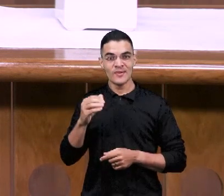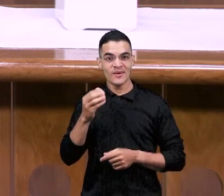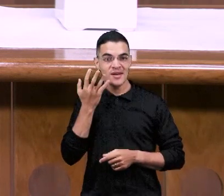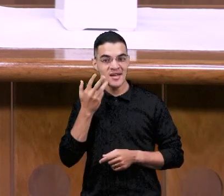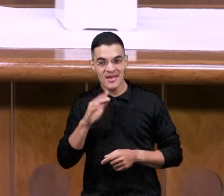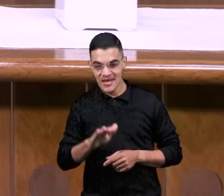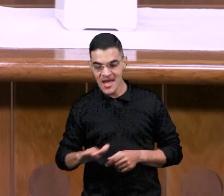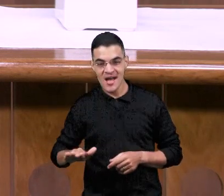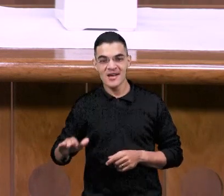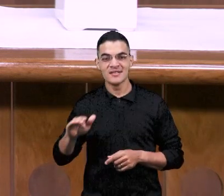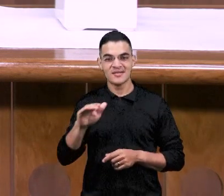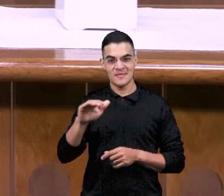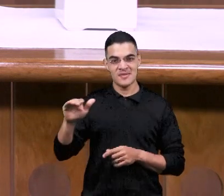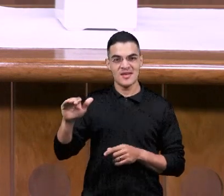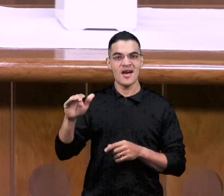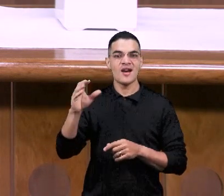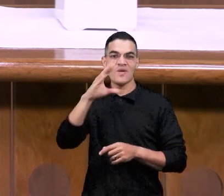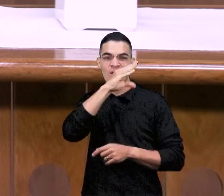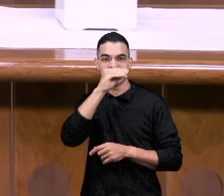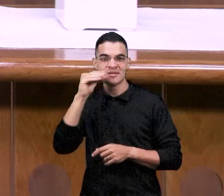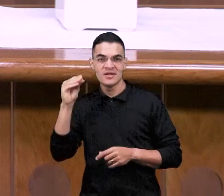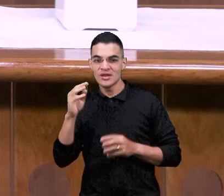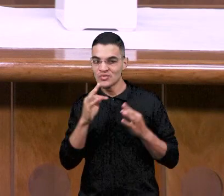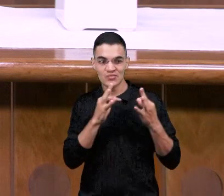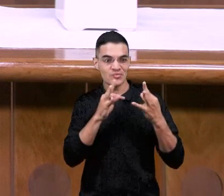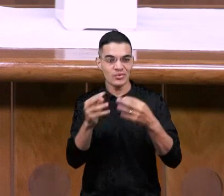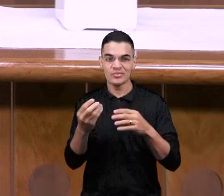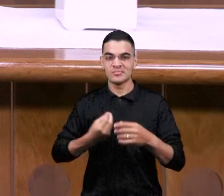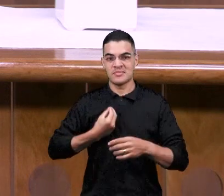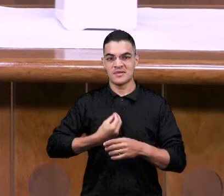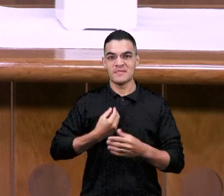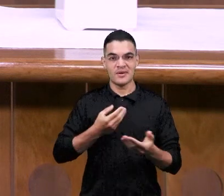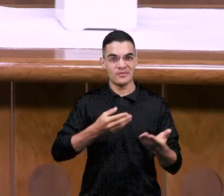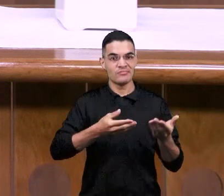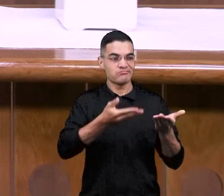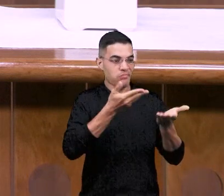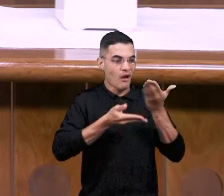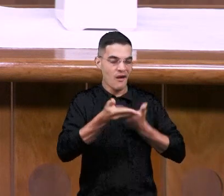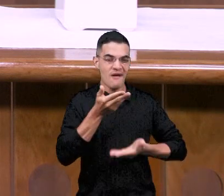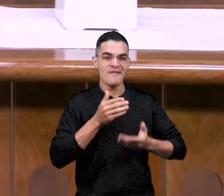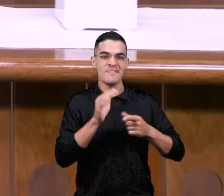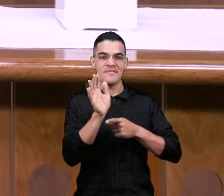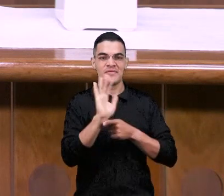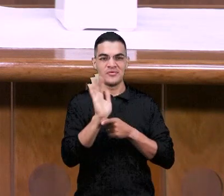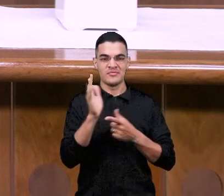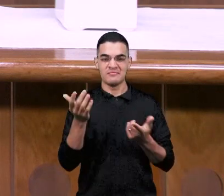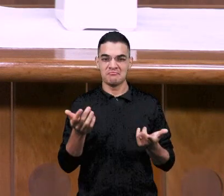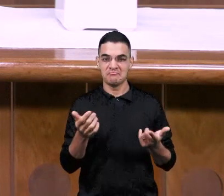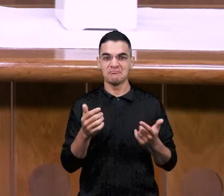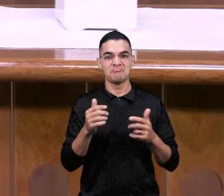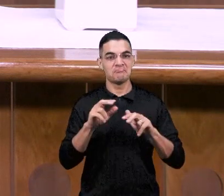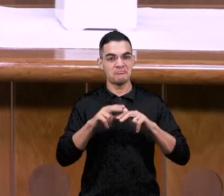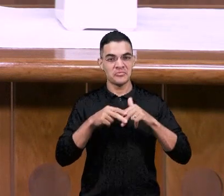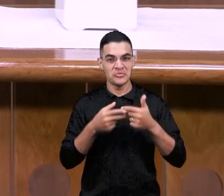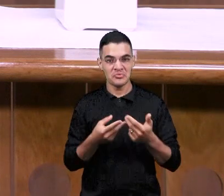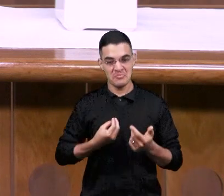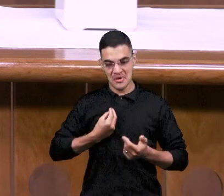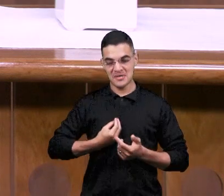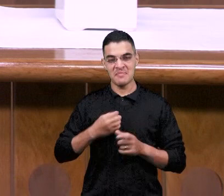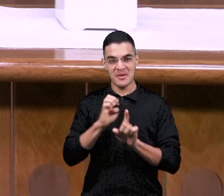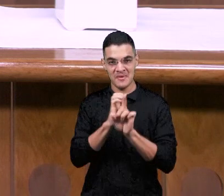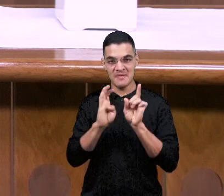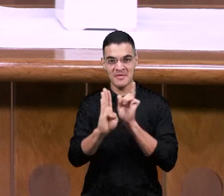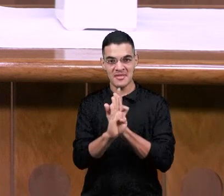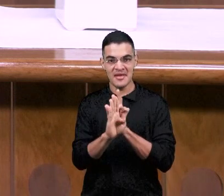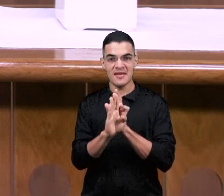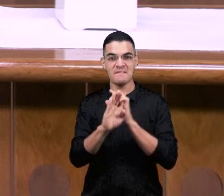adolescents qui ont participé de manière très forte et très marquante dans cette école biblique dominicale